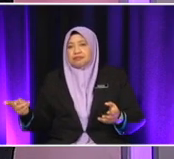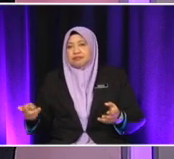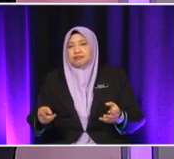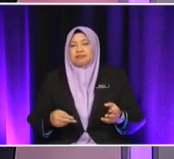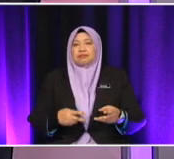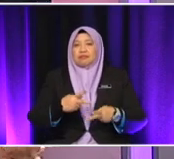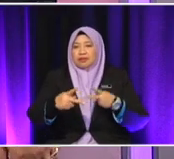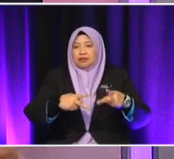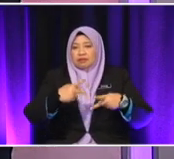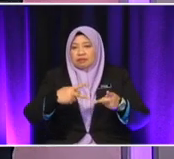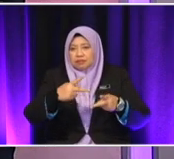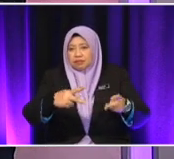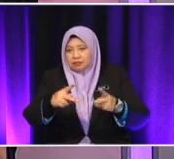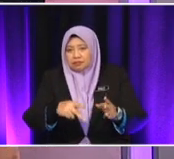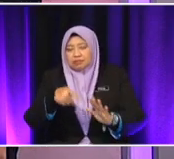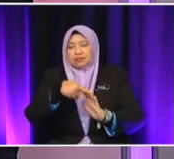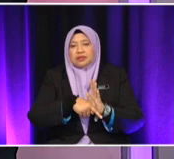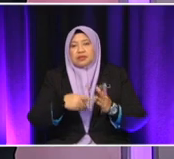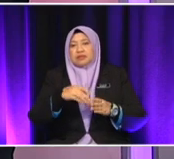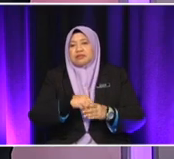pengeluaran oke